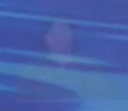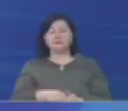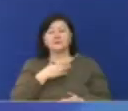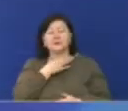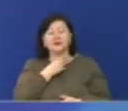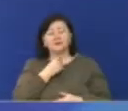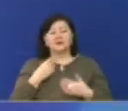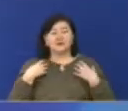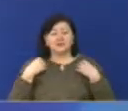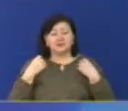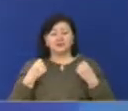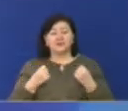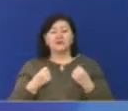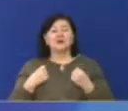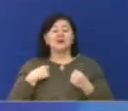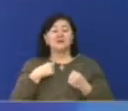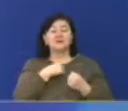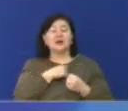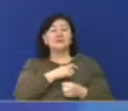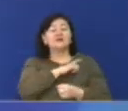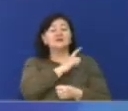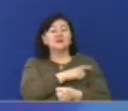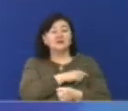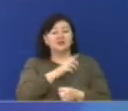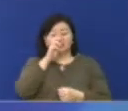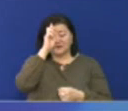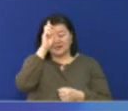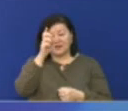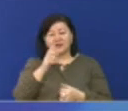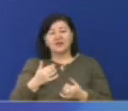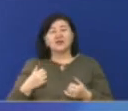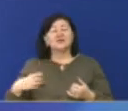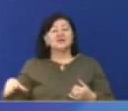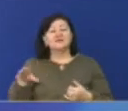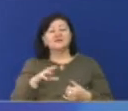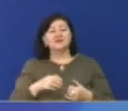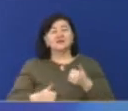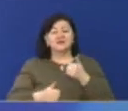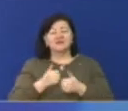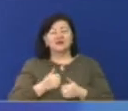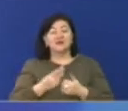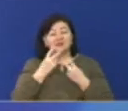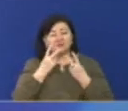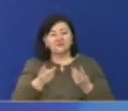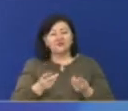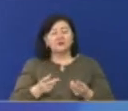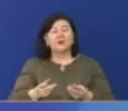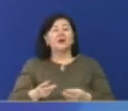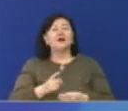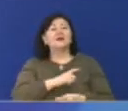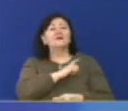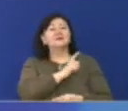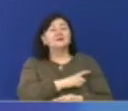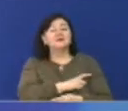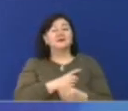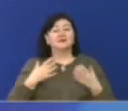Семейские спортсмены являются одними из сильнейших в стране. На крупных состязаниях отмечается хорошая подготовка семичан. К слову, это закономерно, так